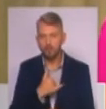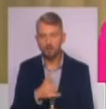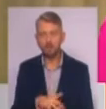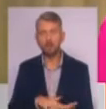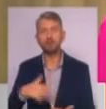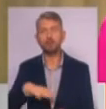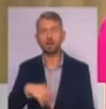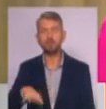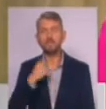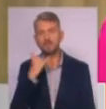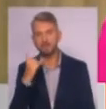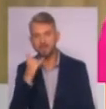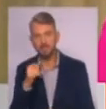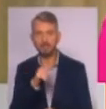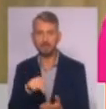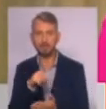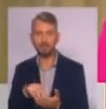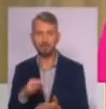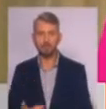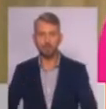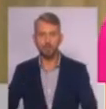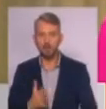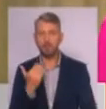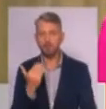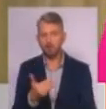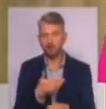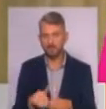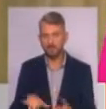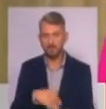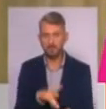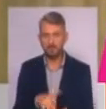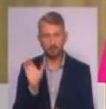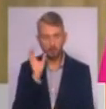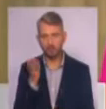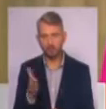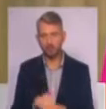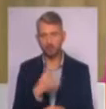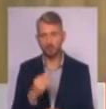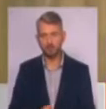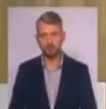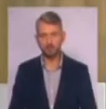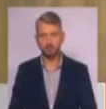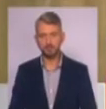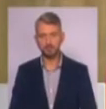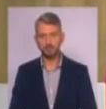чекаємо всіх дзвінків, всіх запитань про життя саме у вашій частині міста. Слухаємо вас. Добрий